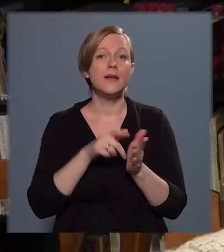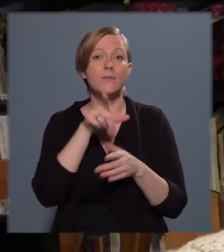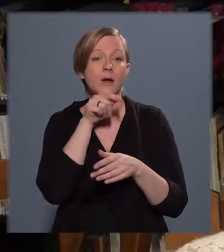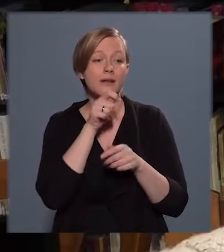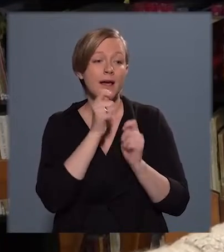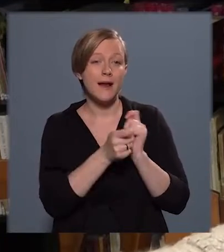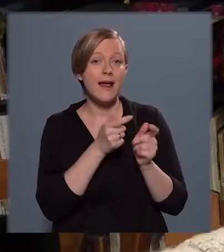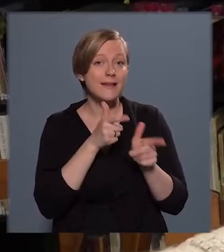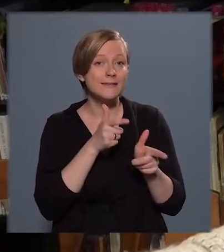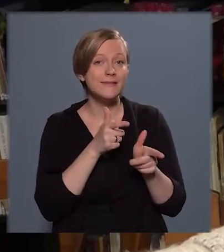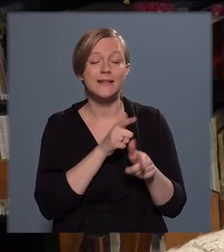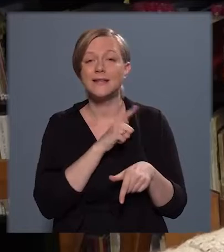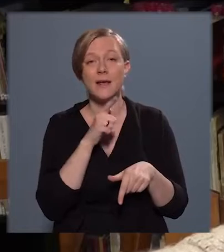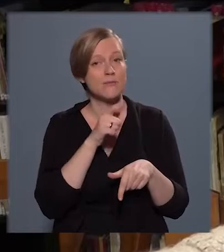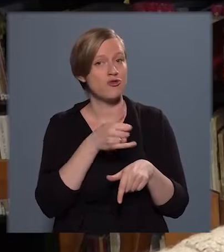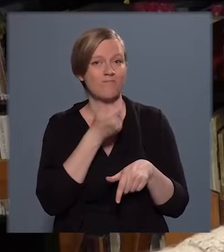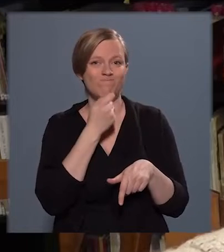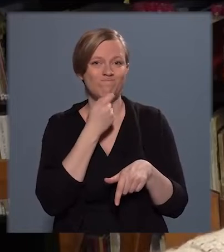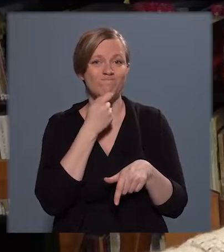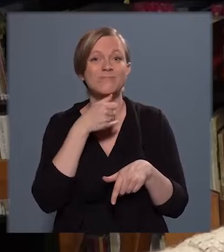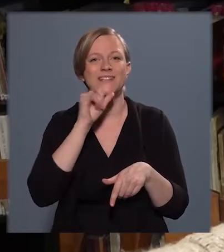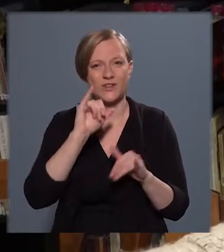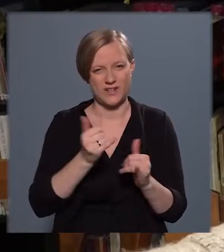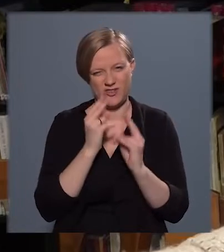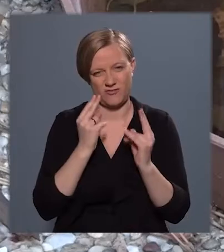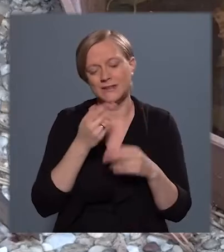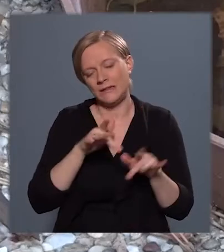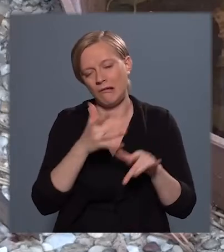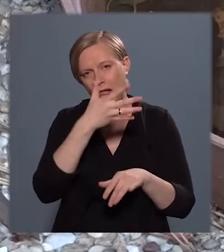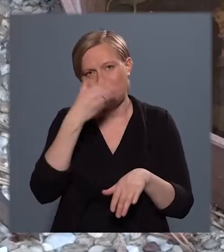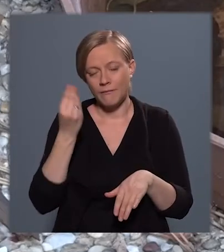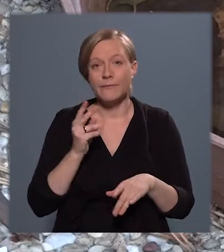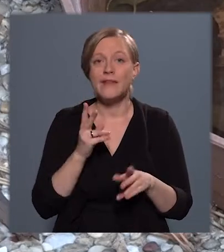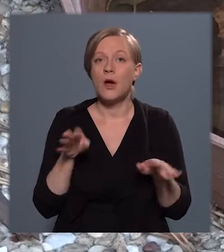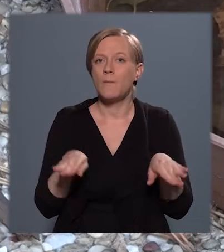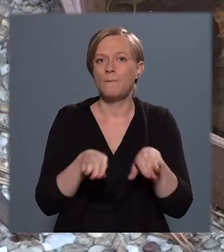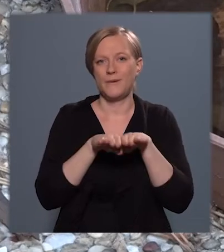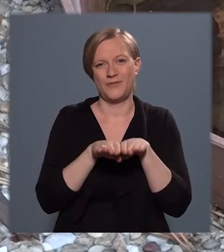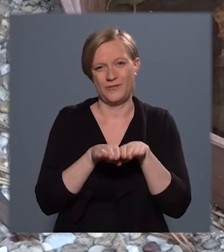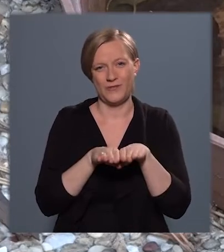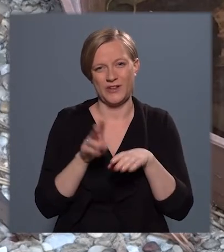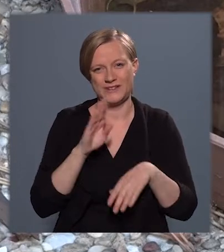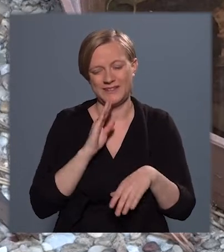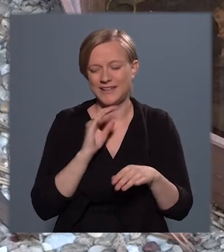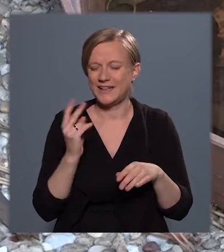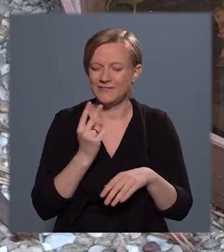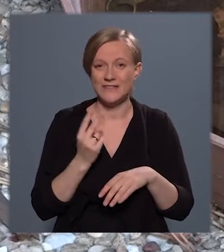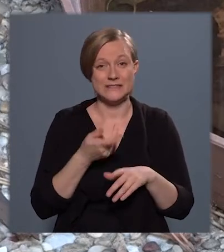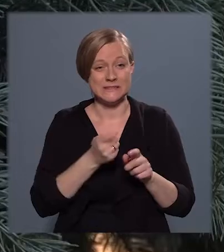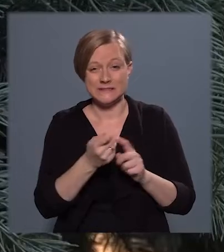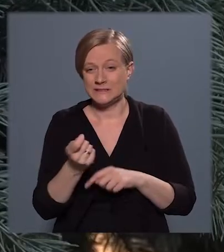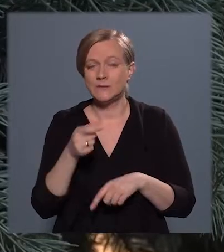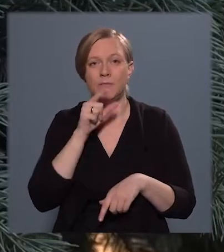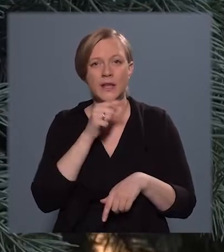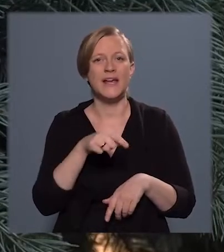kell gondoskodni a madaraknak, hanem italról is, ezt el szoktuk felejteni időnként, de hogyha befagy a télen a víz, nem találnak a madarak innivalót, azt